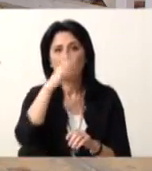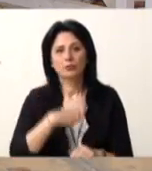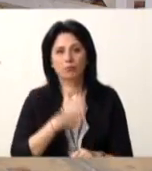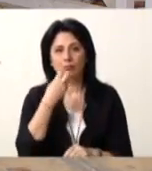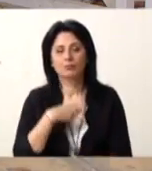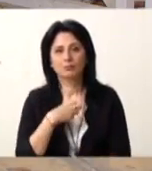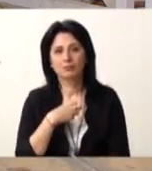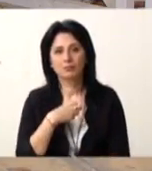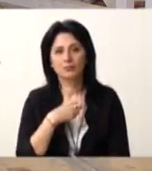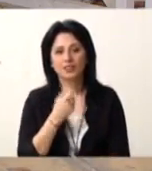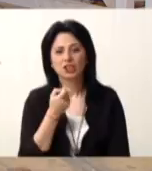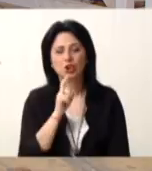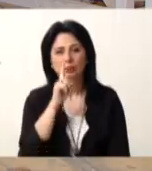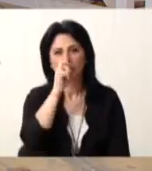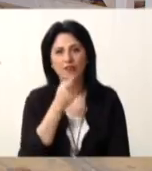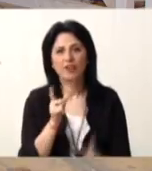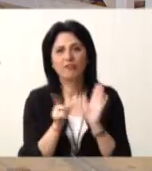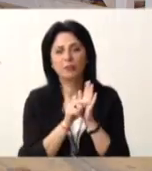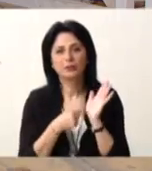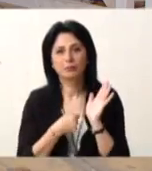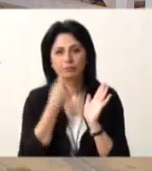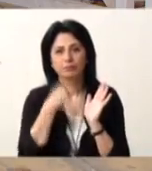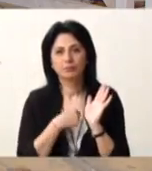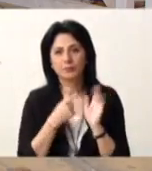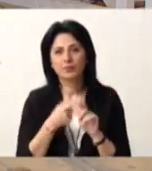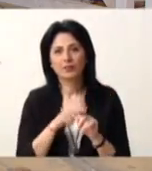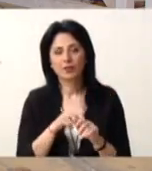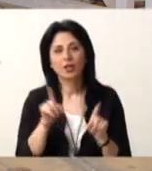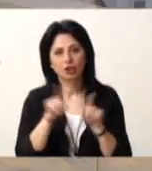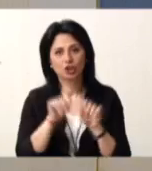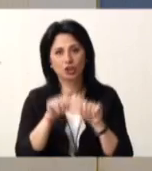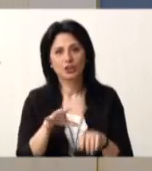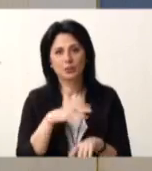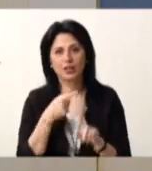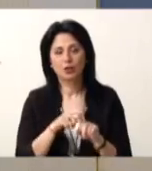აქვს ცოტა მჟავე გემო, ასე ვთქვათ. ასევე შეიძლება იყოს